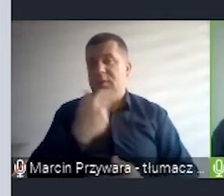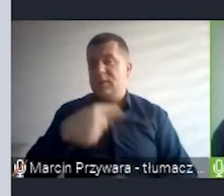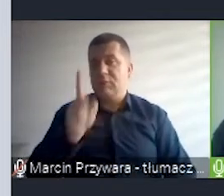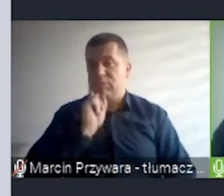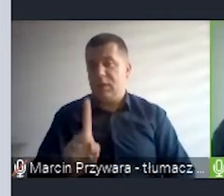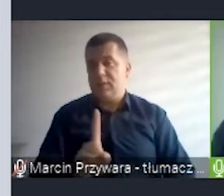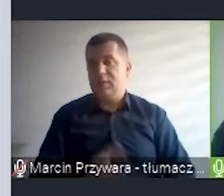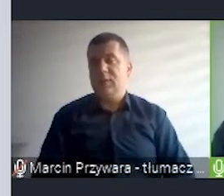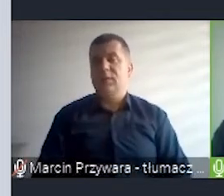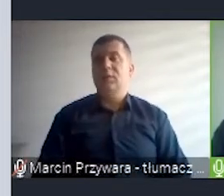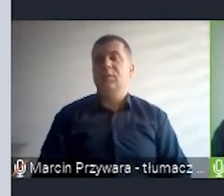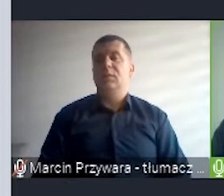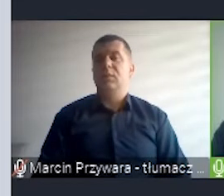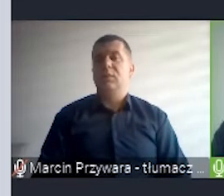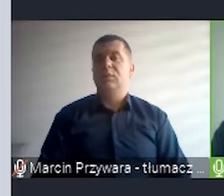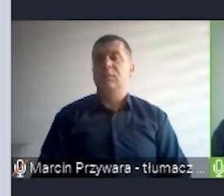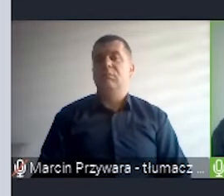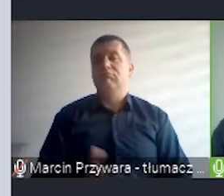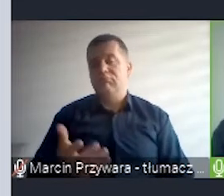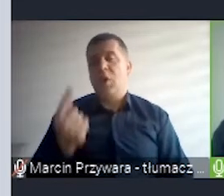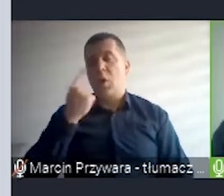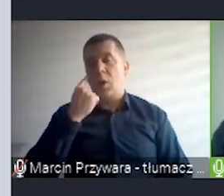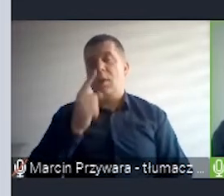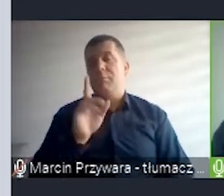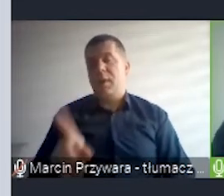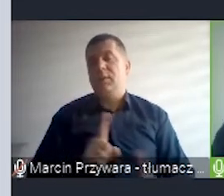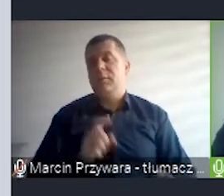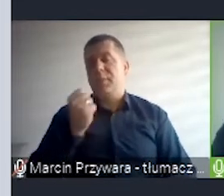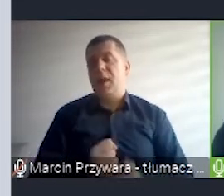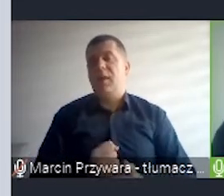nieprawdy co do okoliczności mających znaczenie prawne.